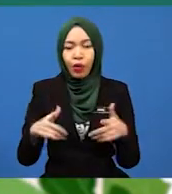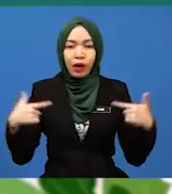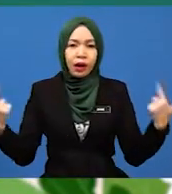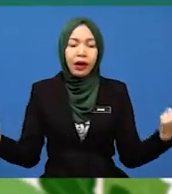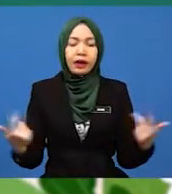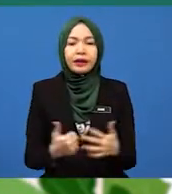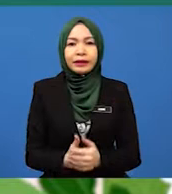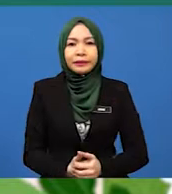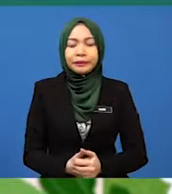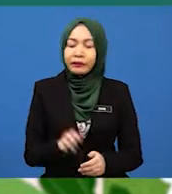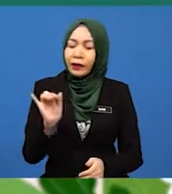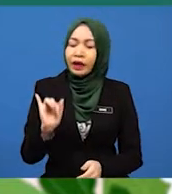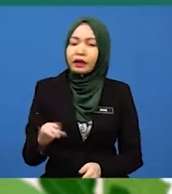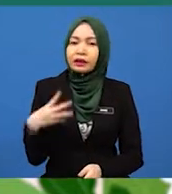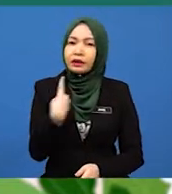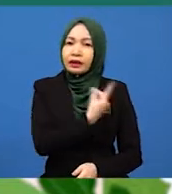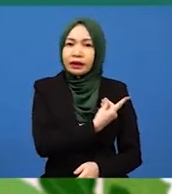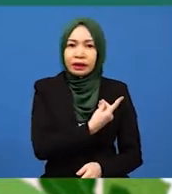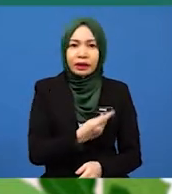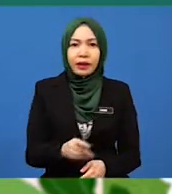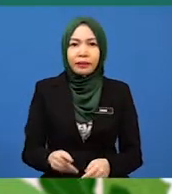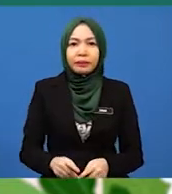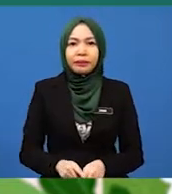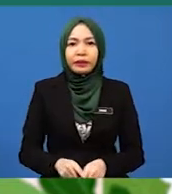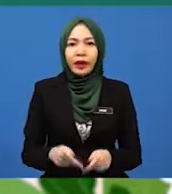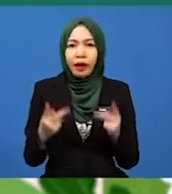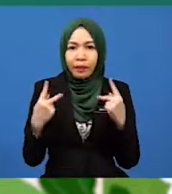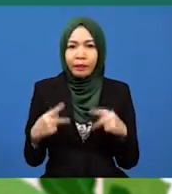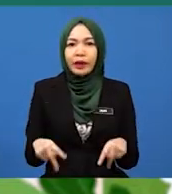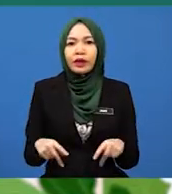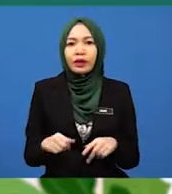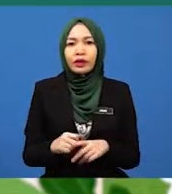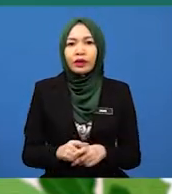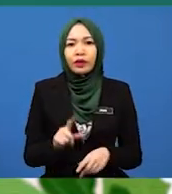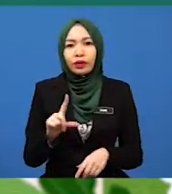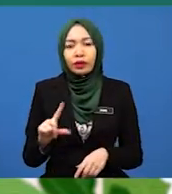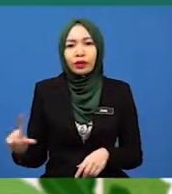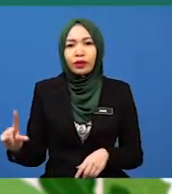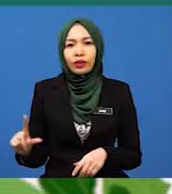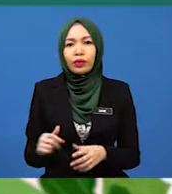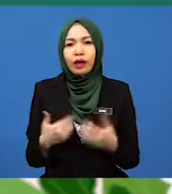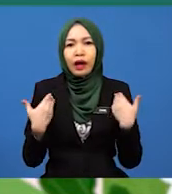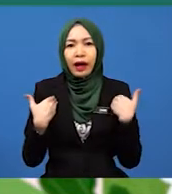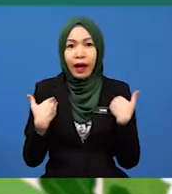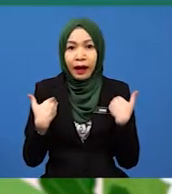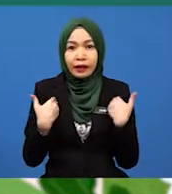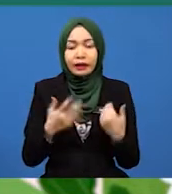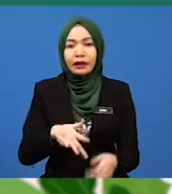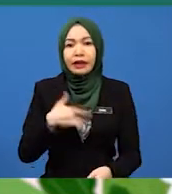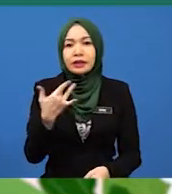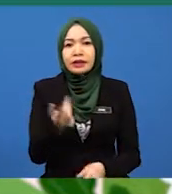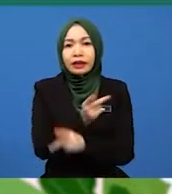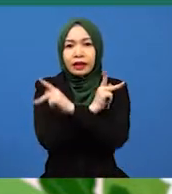Ya murid-murid, kita perlulah memupuk sifat kasih sayang akan setiap orang